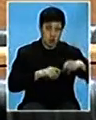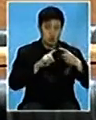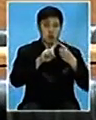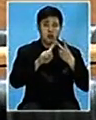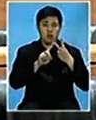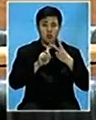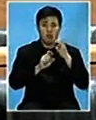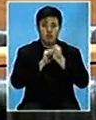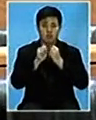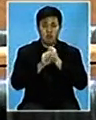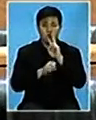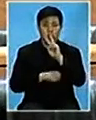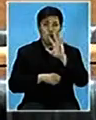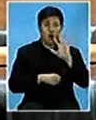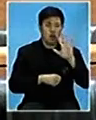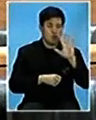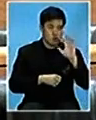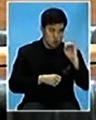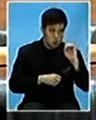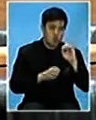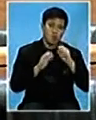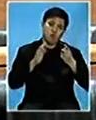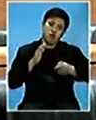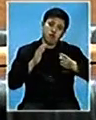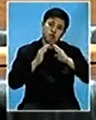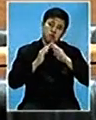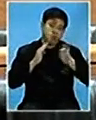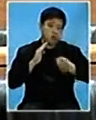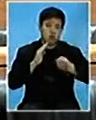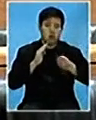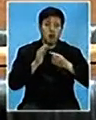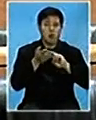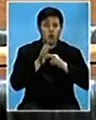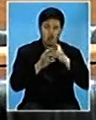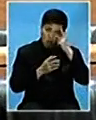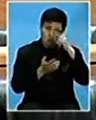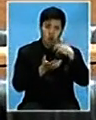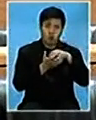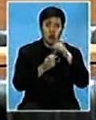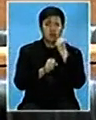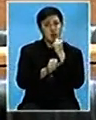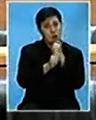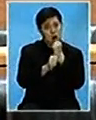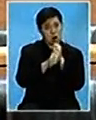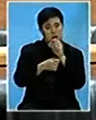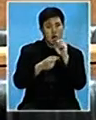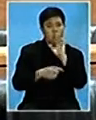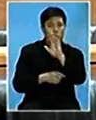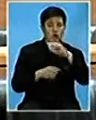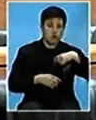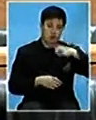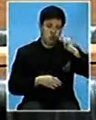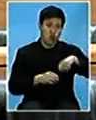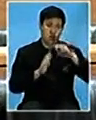ไว้ถ้าปี50คงไว้สิ่งที่ควรหยิบยกมาพูดคงจะเป็นเรื่องของพันธกิจของศาลรัฐธรรมนูญว่า